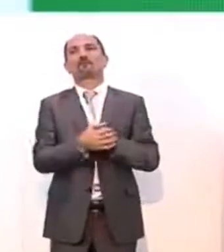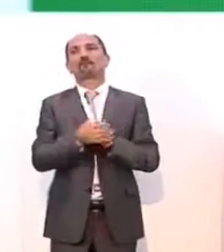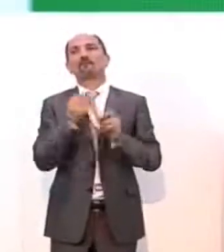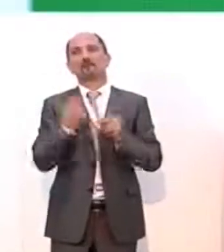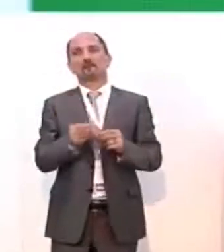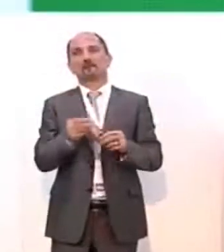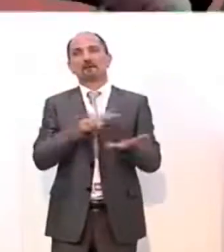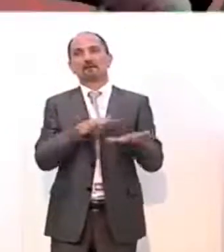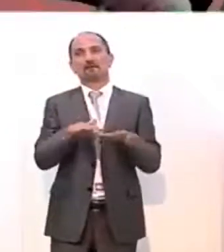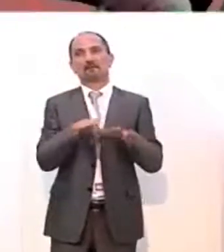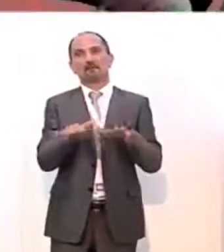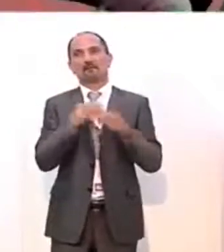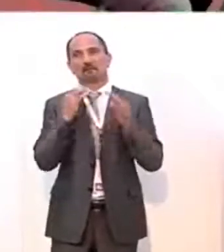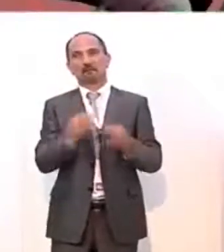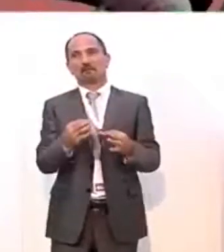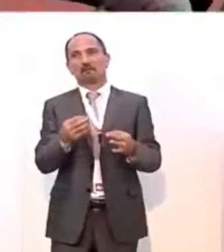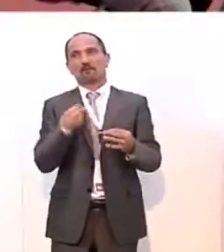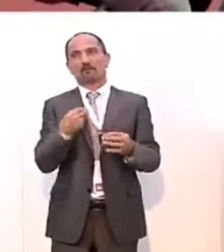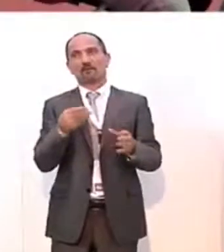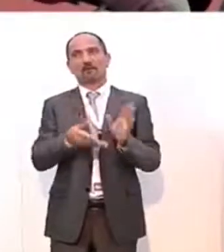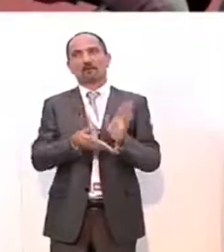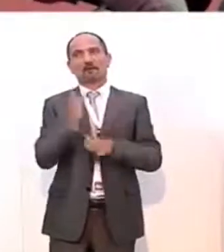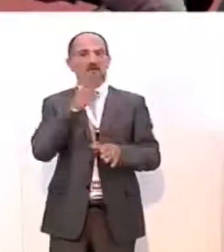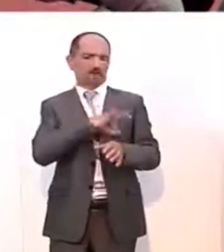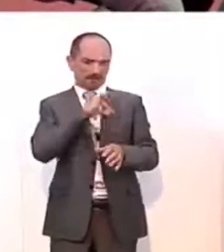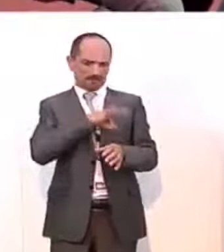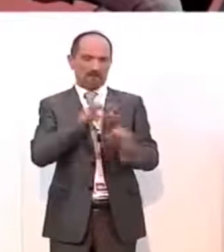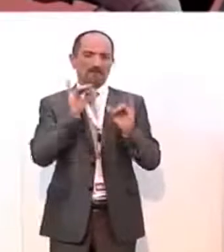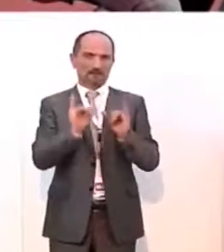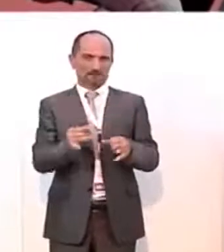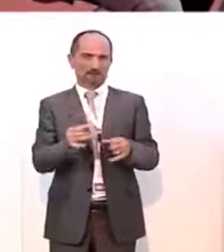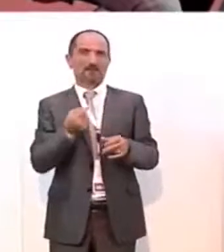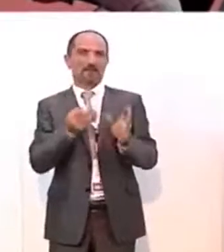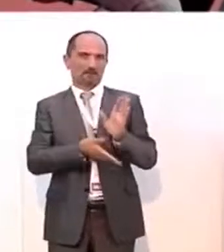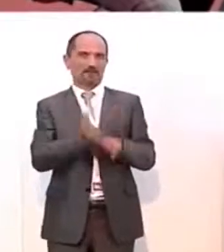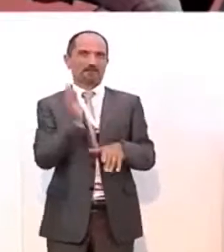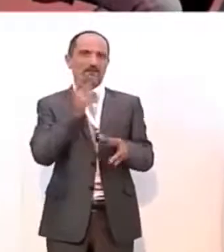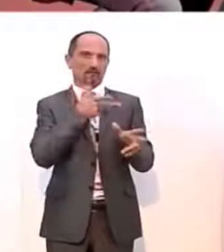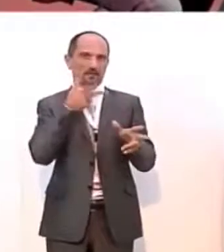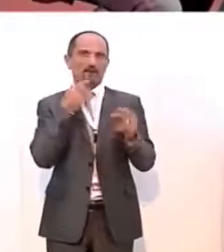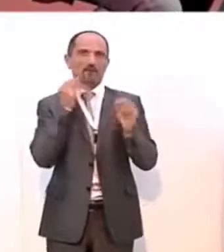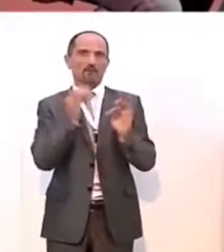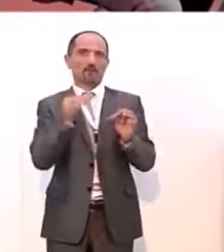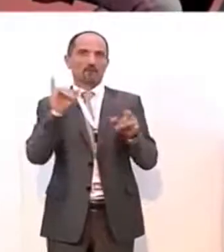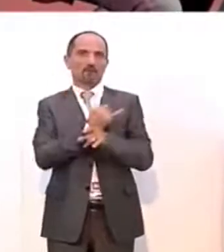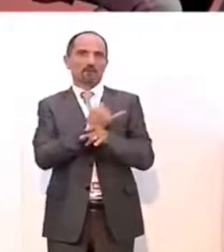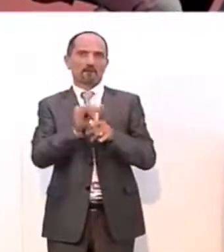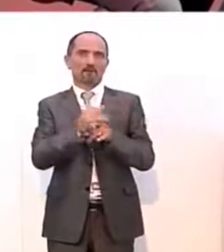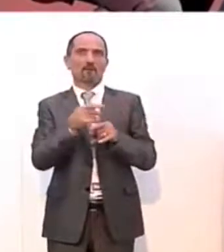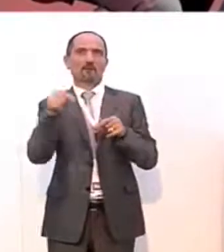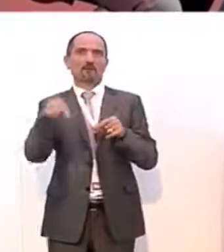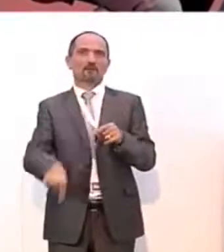è ripartito in modo, diciamo così, interessante ed è ripartito in modo particolare